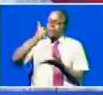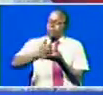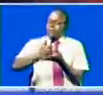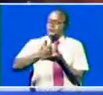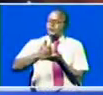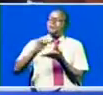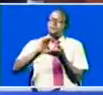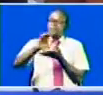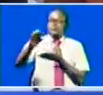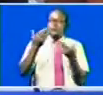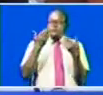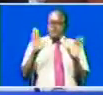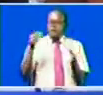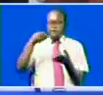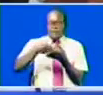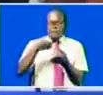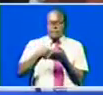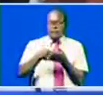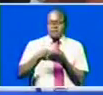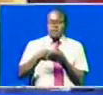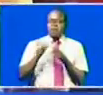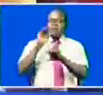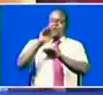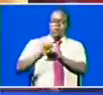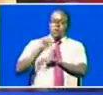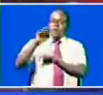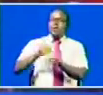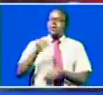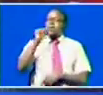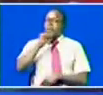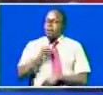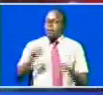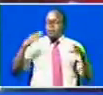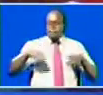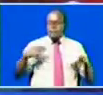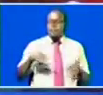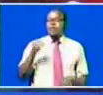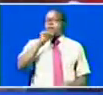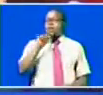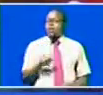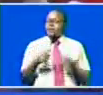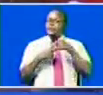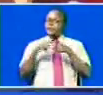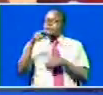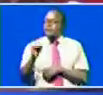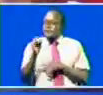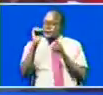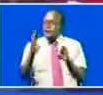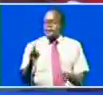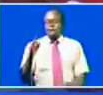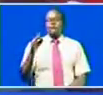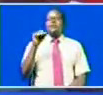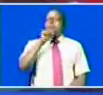wamenipatia fursa tuweze kuita wazazi wote ambao wako na miaka 70. Kama unajua mzee